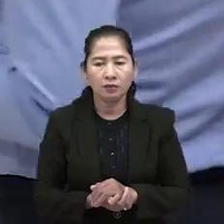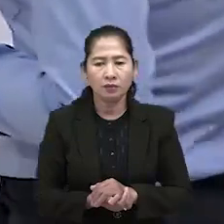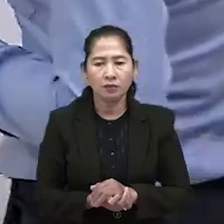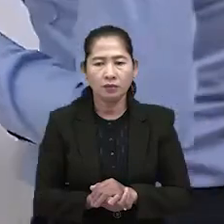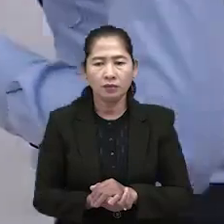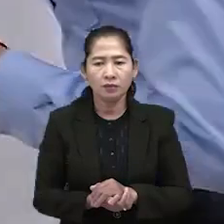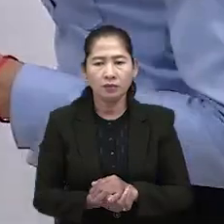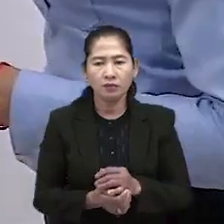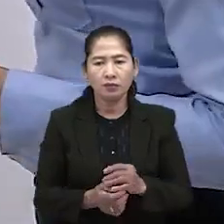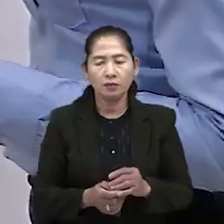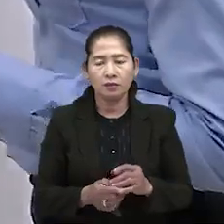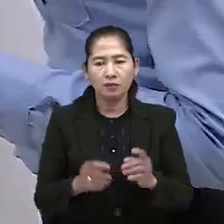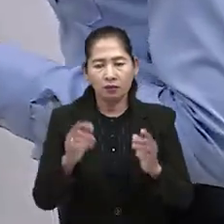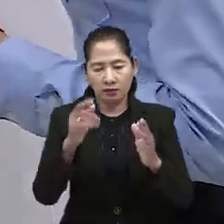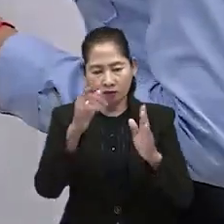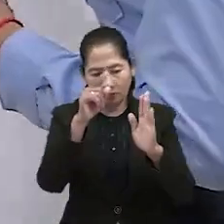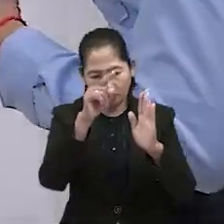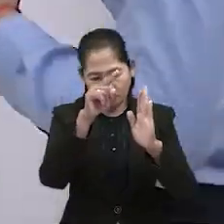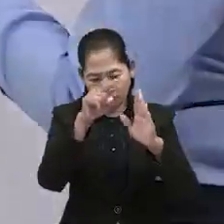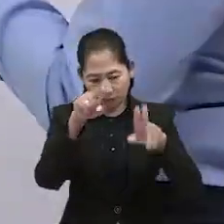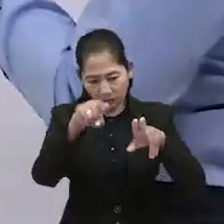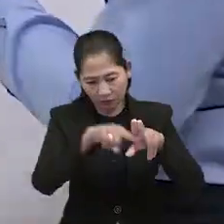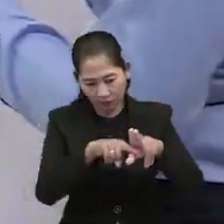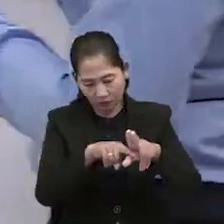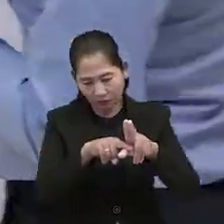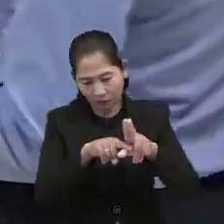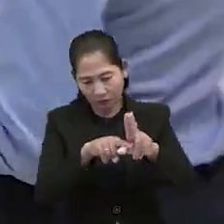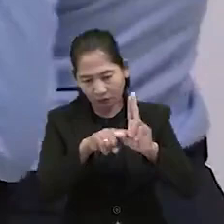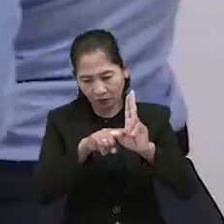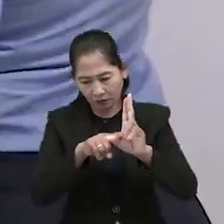កុំភ្លេចណាកូនណាគឺមិនតាត់គេនឹងគុំតក់ក្រោមផង